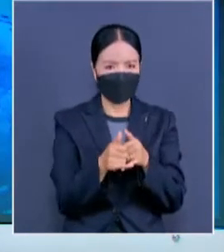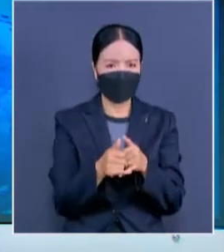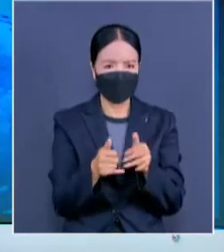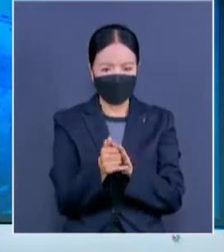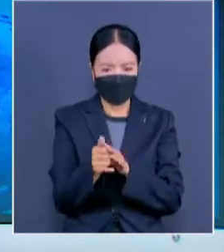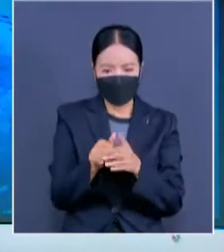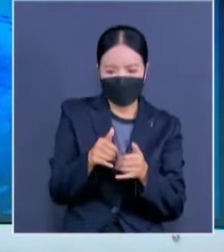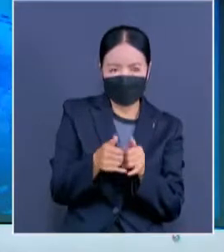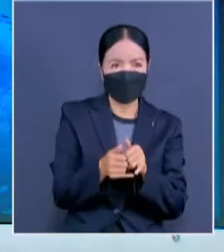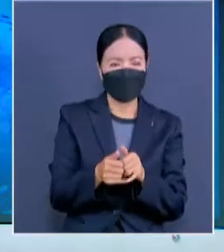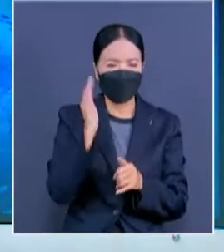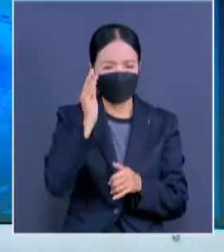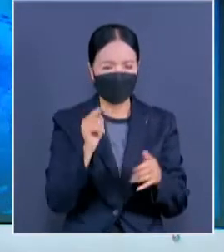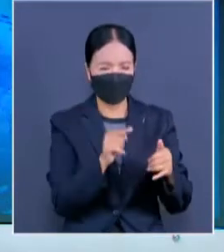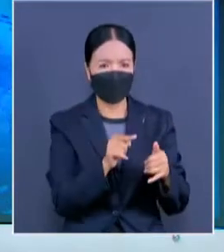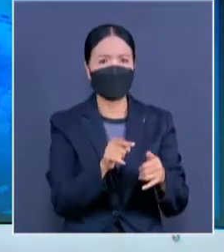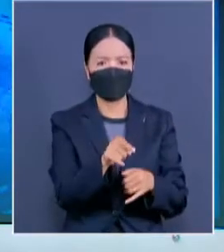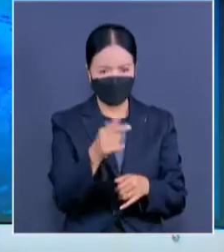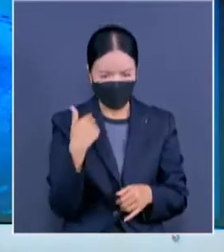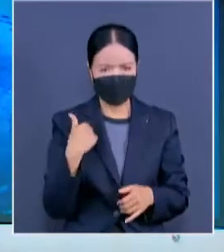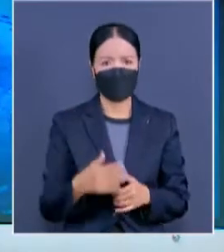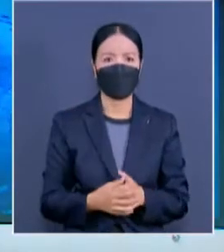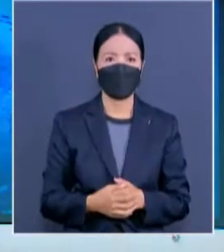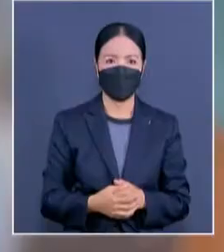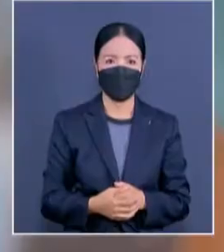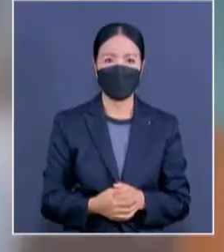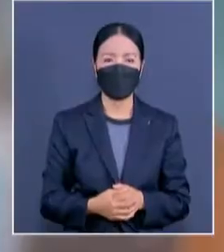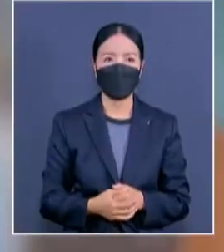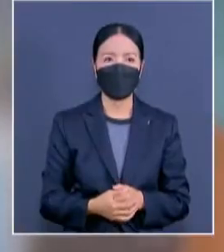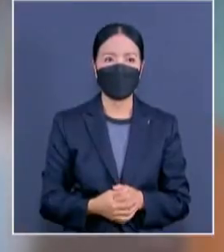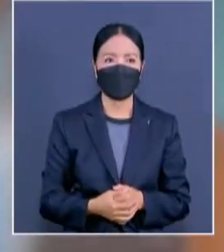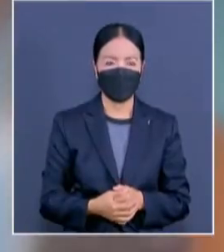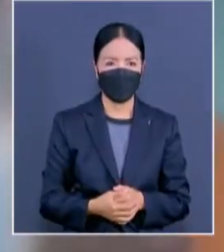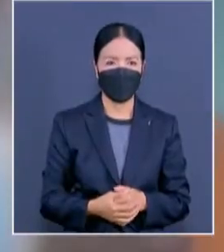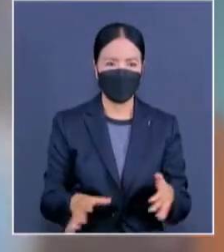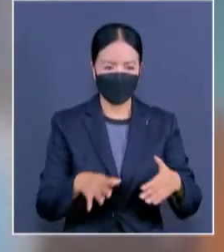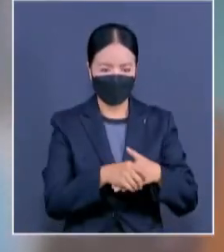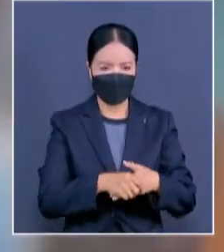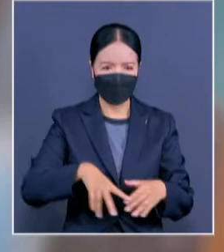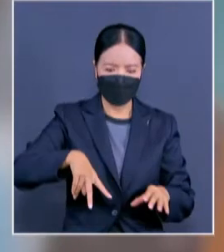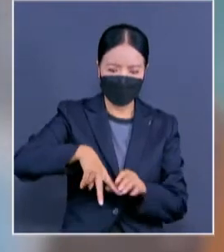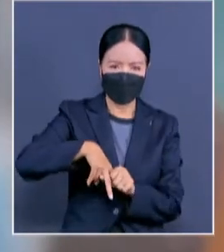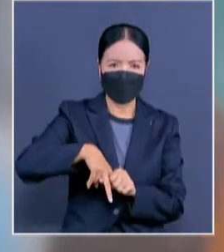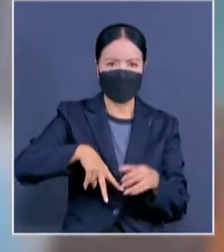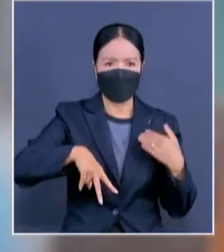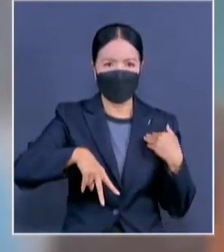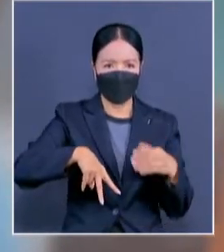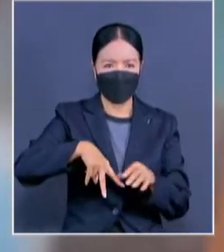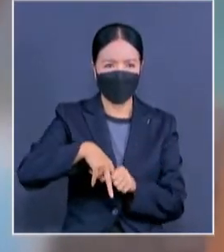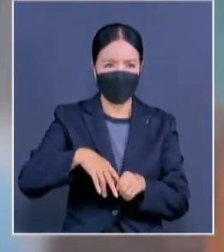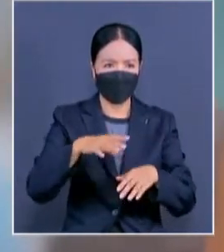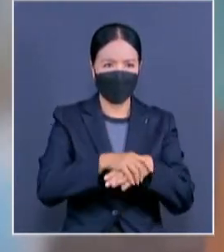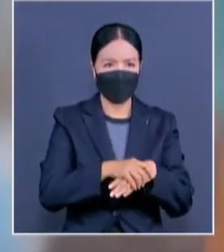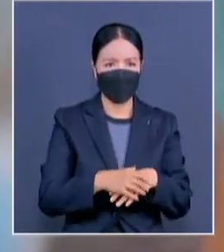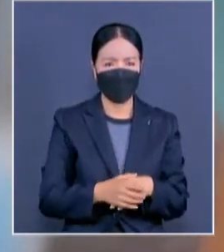ลวนลามจากผู้ชายที่เข้าไปกักตัวเช่นเดียวกันครับ มือหนูจับขาหนูอะไรอย่างเงี้ยค่ะแล้วหนูก็